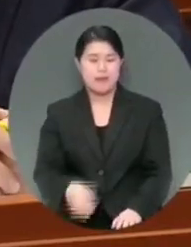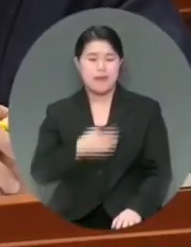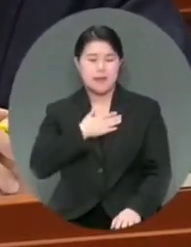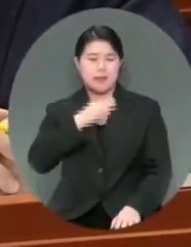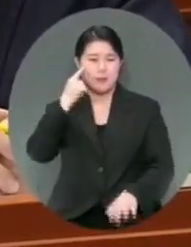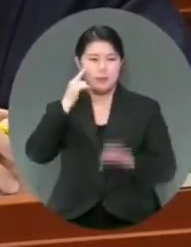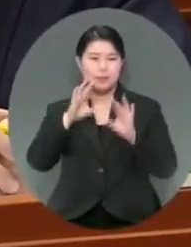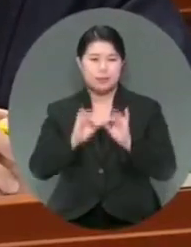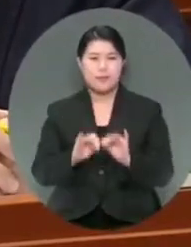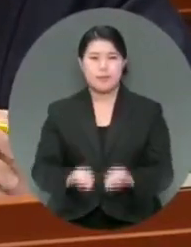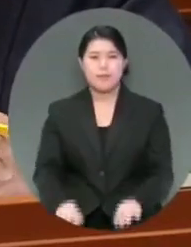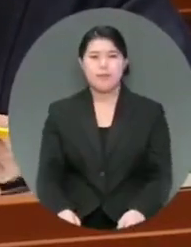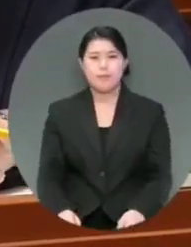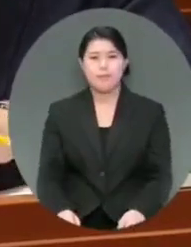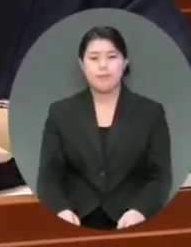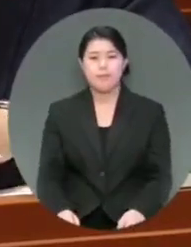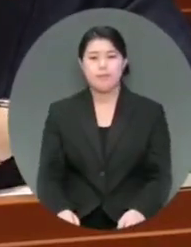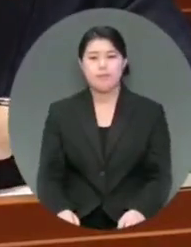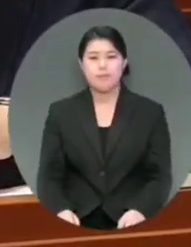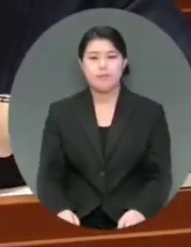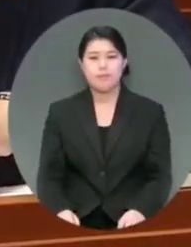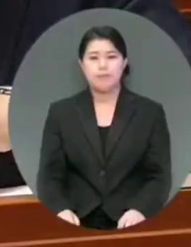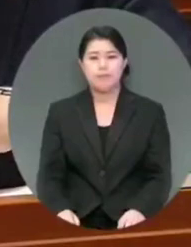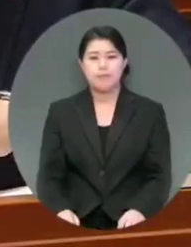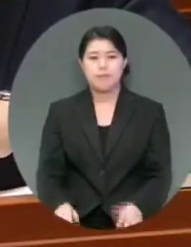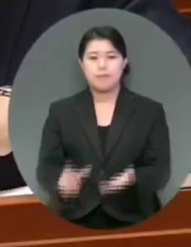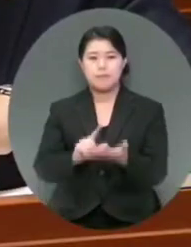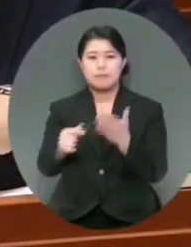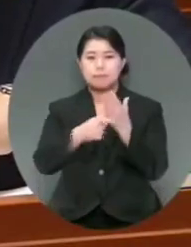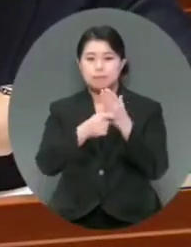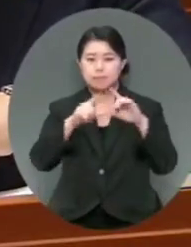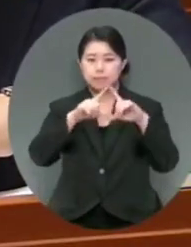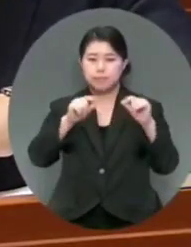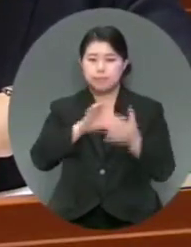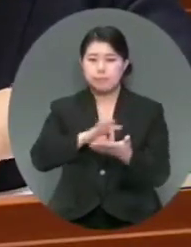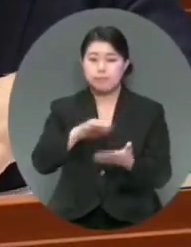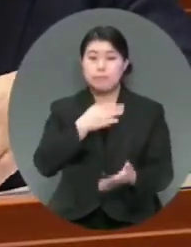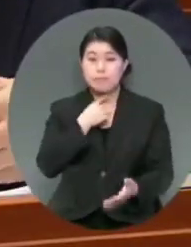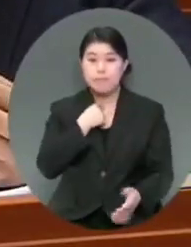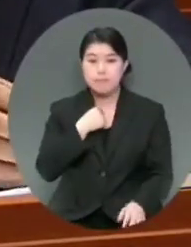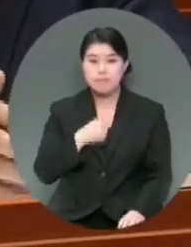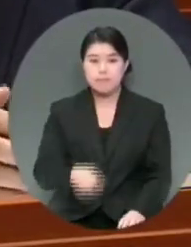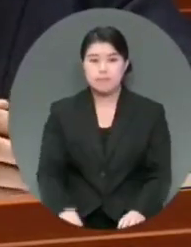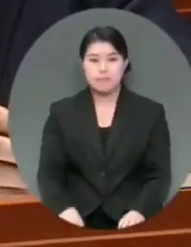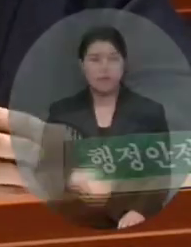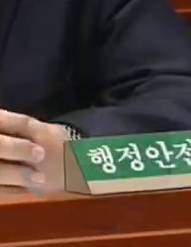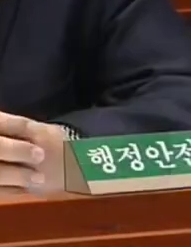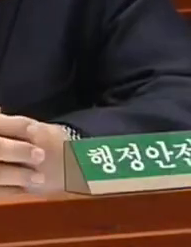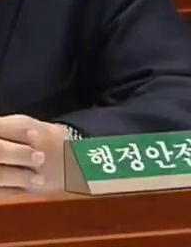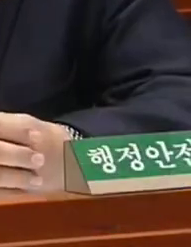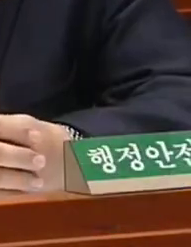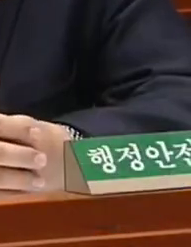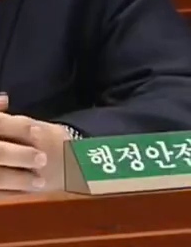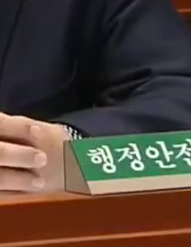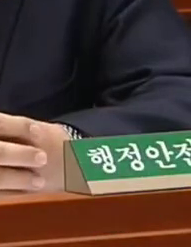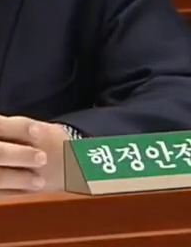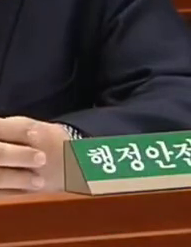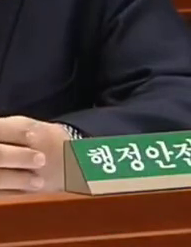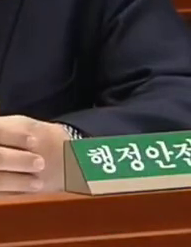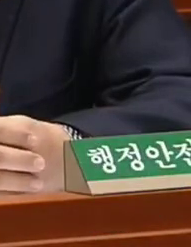충분히 공감합니다. 장관님께서 혹시 지역화폐 사용해 보신 적 있습니까? 지역화폐 사용해 본 적은 없습니다.